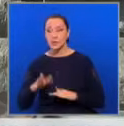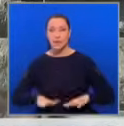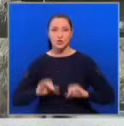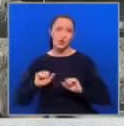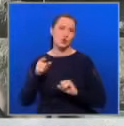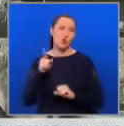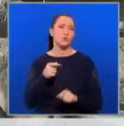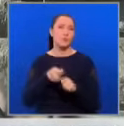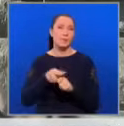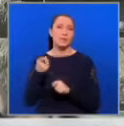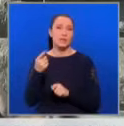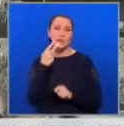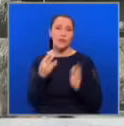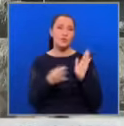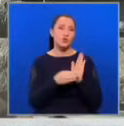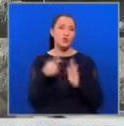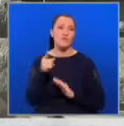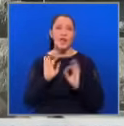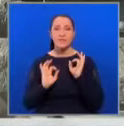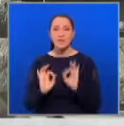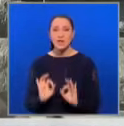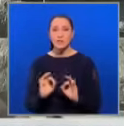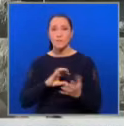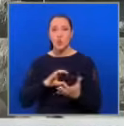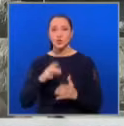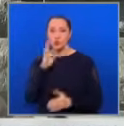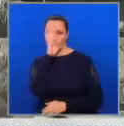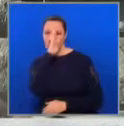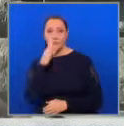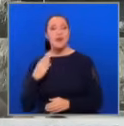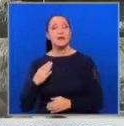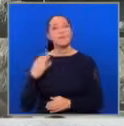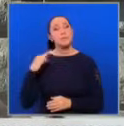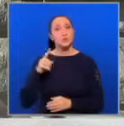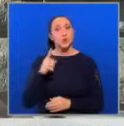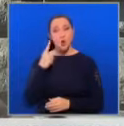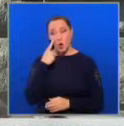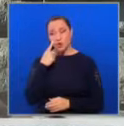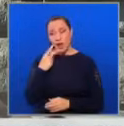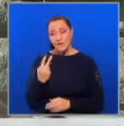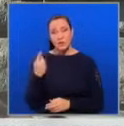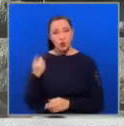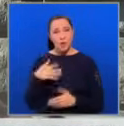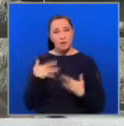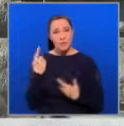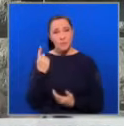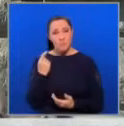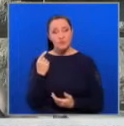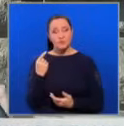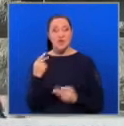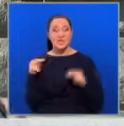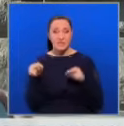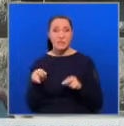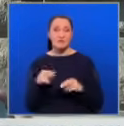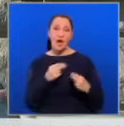да го направи от тая гледна точка това е наистина а политическо лицемерие на президента с което очевидно той иска първо да засвидетелства